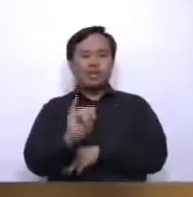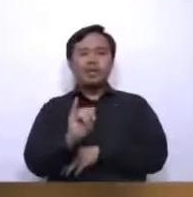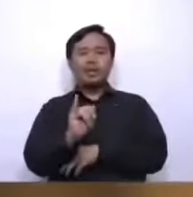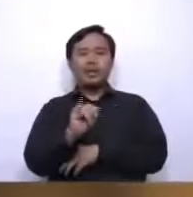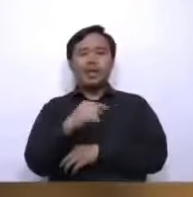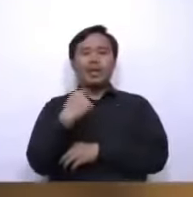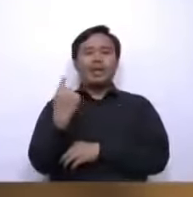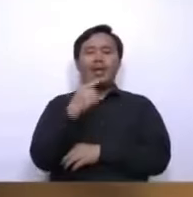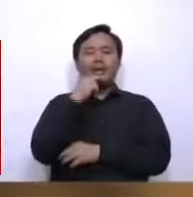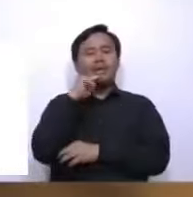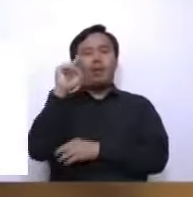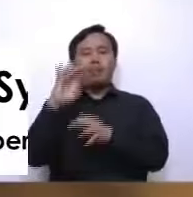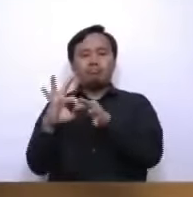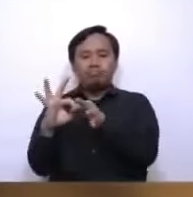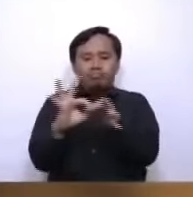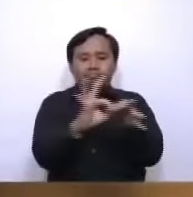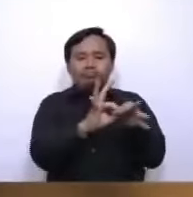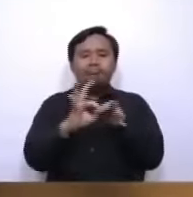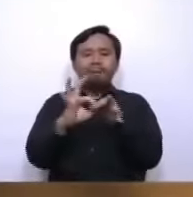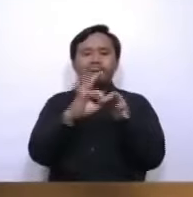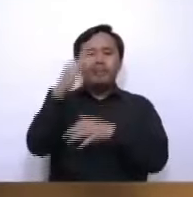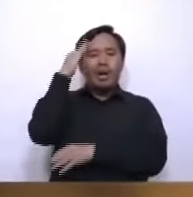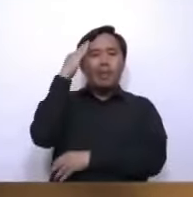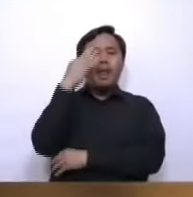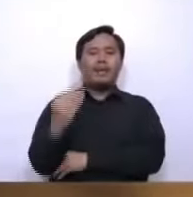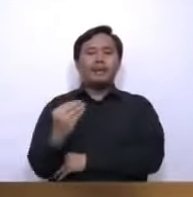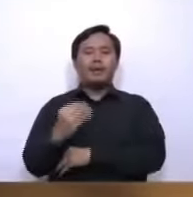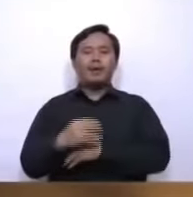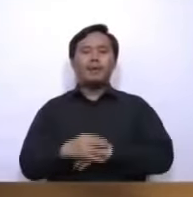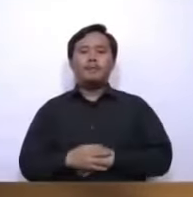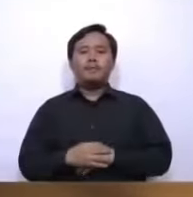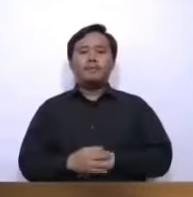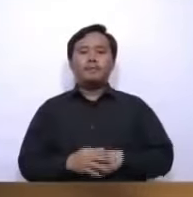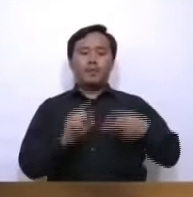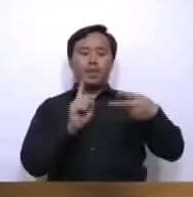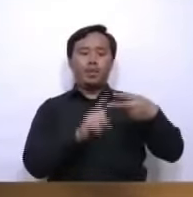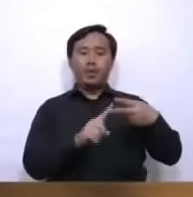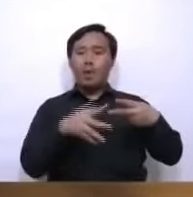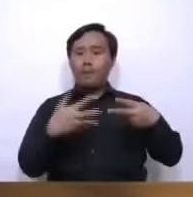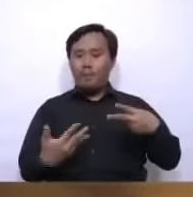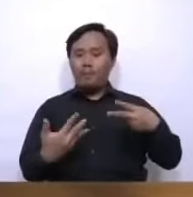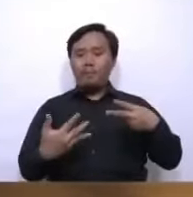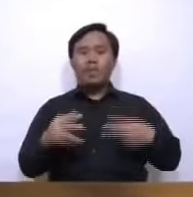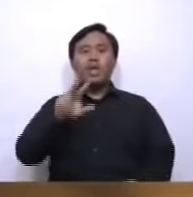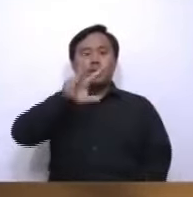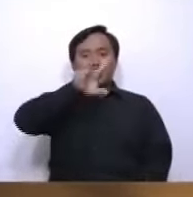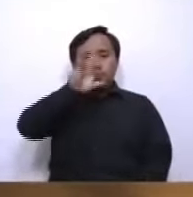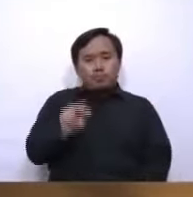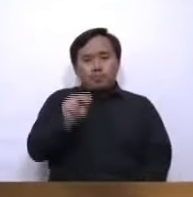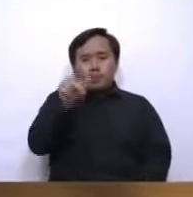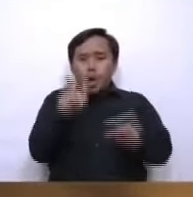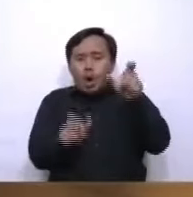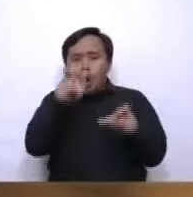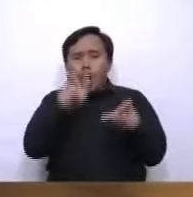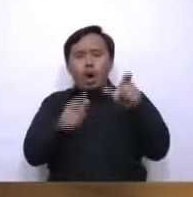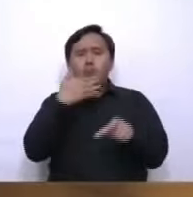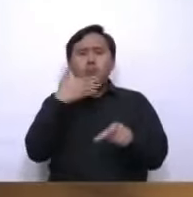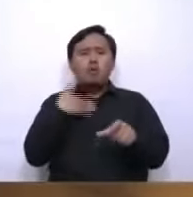akan kolaborasi dengan para kepala desa. Yang kedua, Jawa Barat juga banyak orang-orang yang